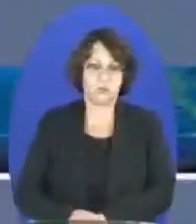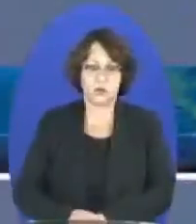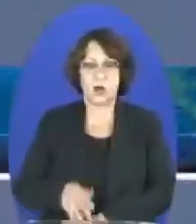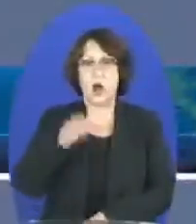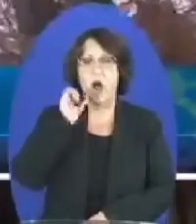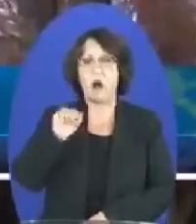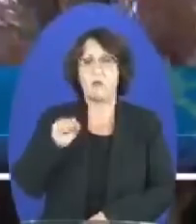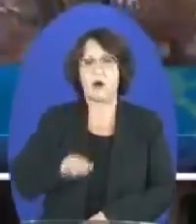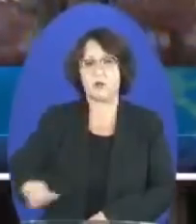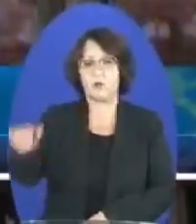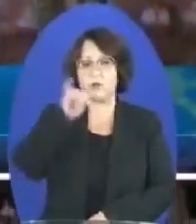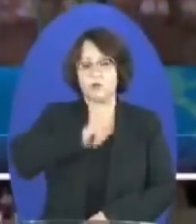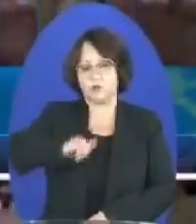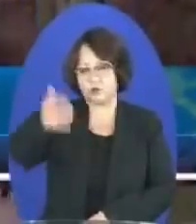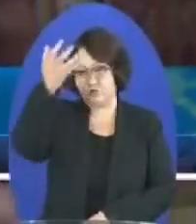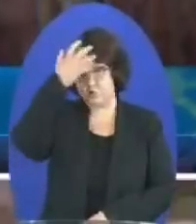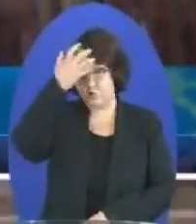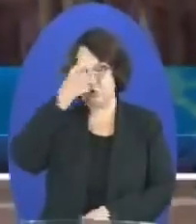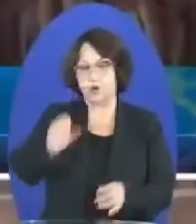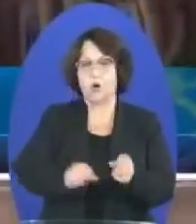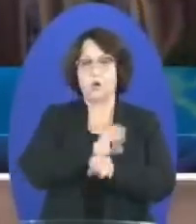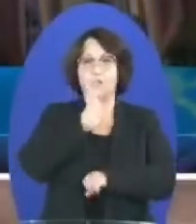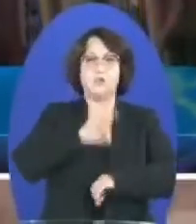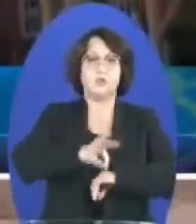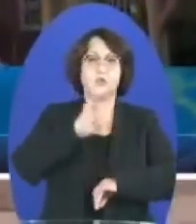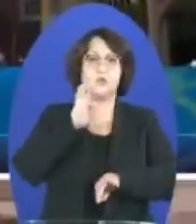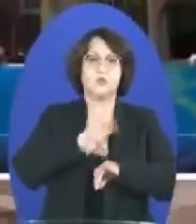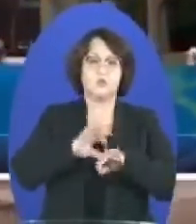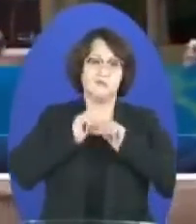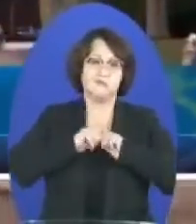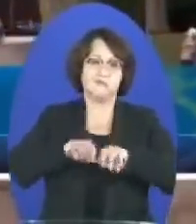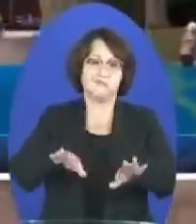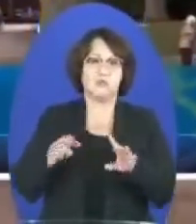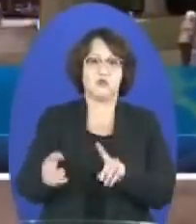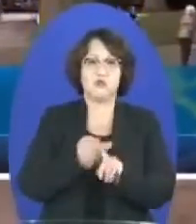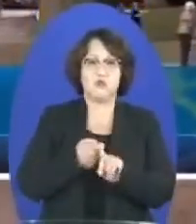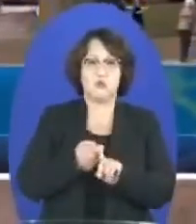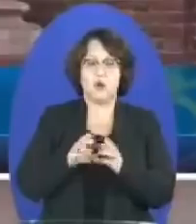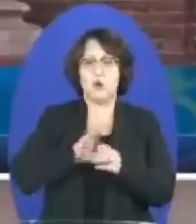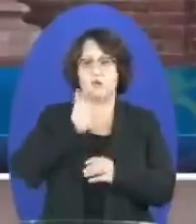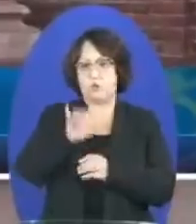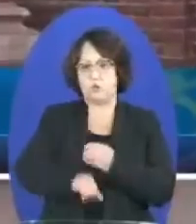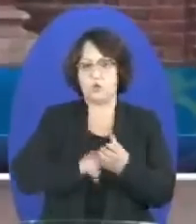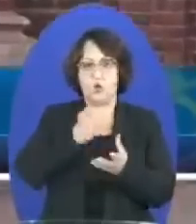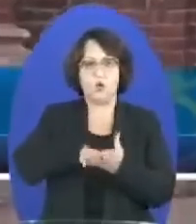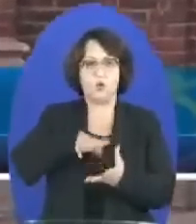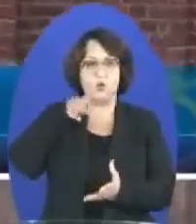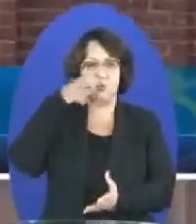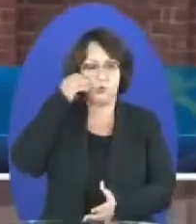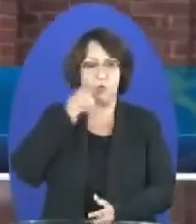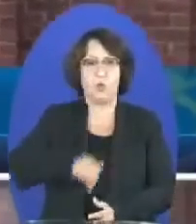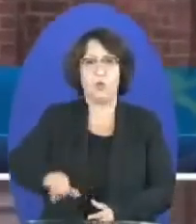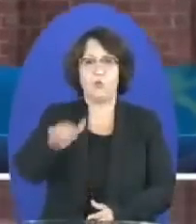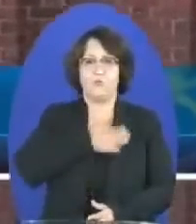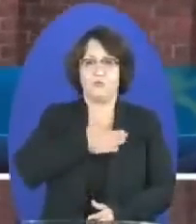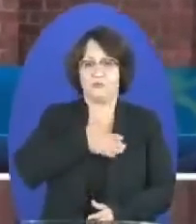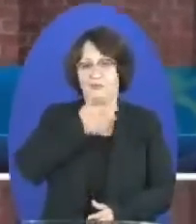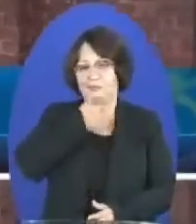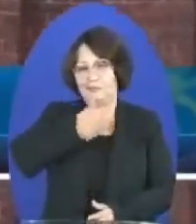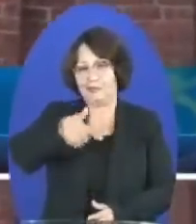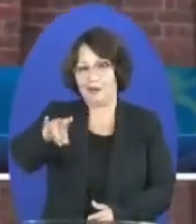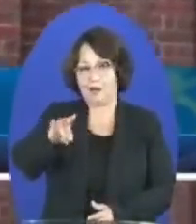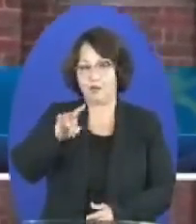Америкийн нэгдсэн улсын засаг захиргаа COVID-19 цар дахлын дэгдэлттэй холбогдуулан олон улсын оюутнуудыг улс орноосон албадан гарах төлөвлөгөөг нь